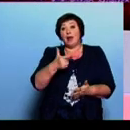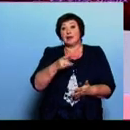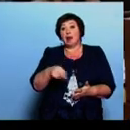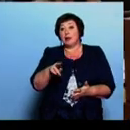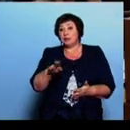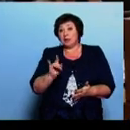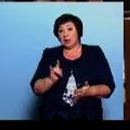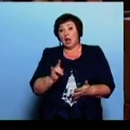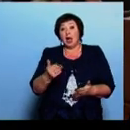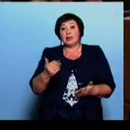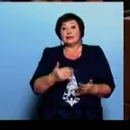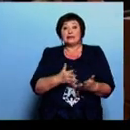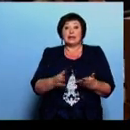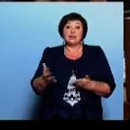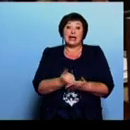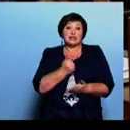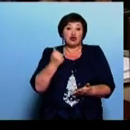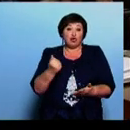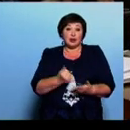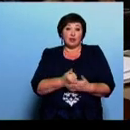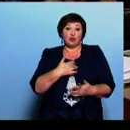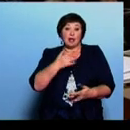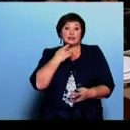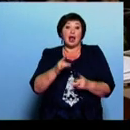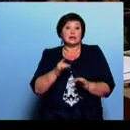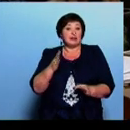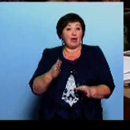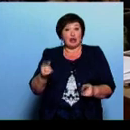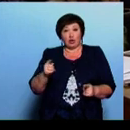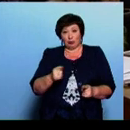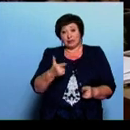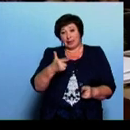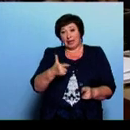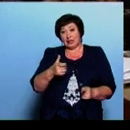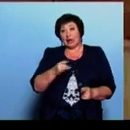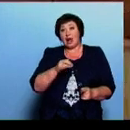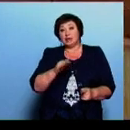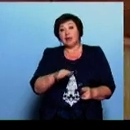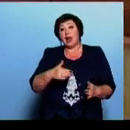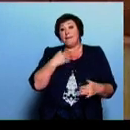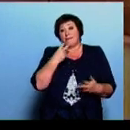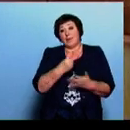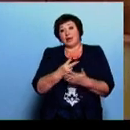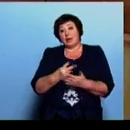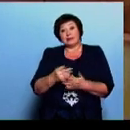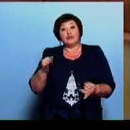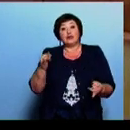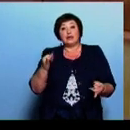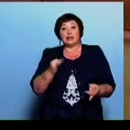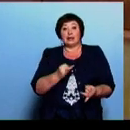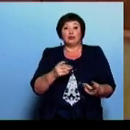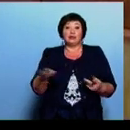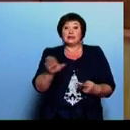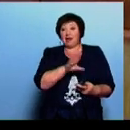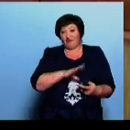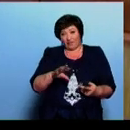идей. О своих достижениях можгинцы рассказали на форуме «Сам-2018». Здесь молодые активисты делились опытом и учились писать